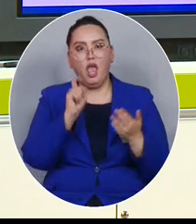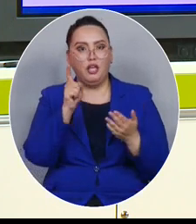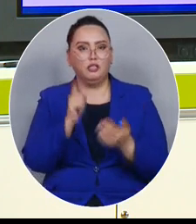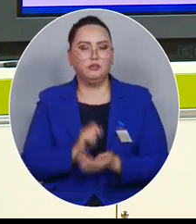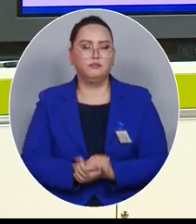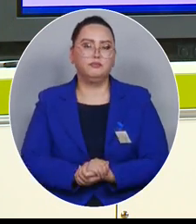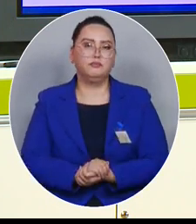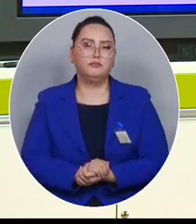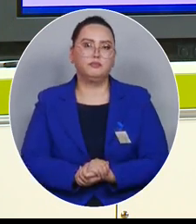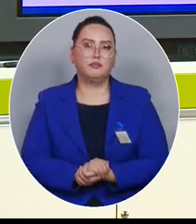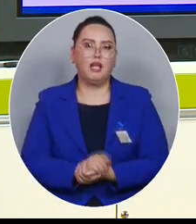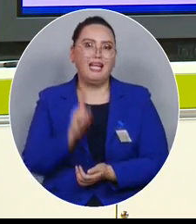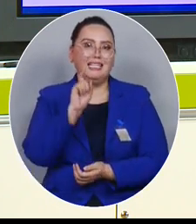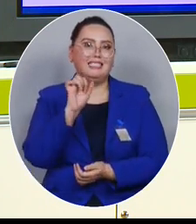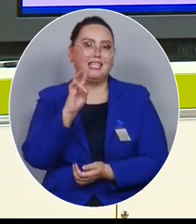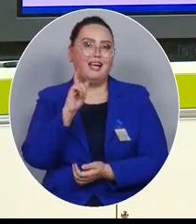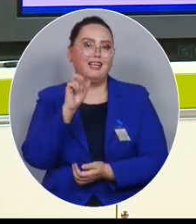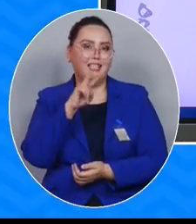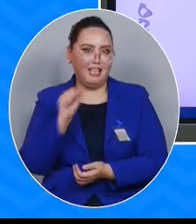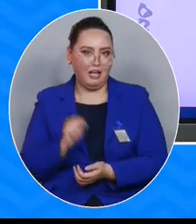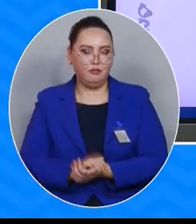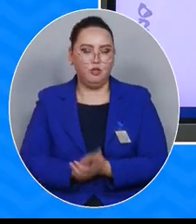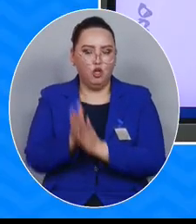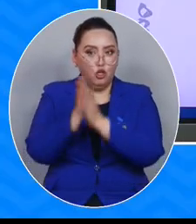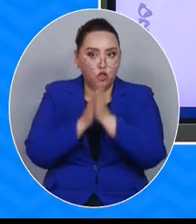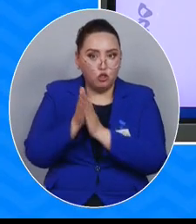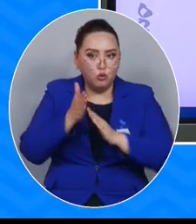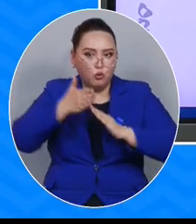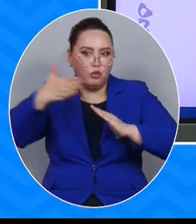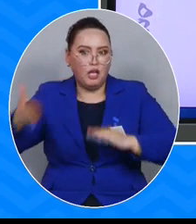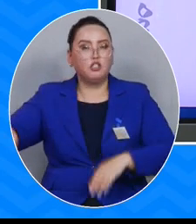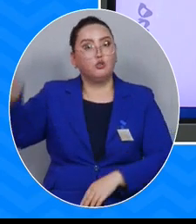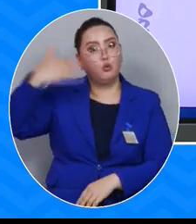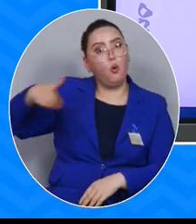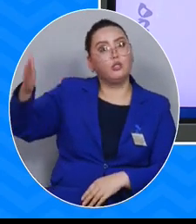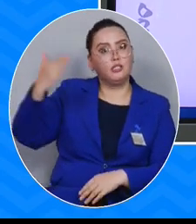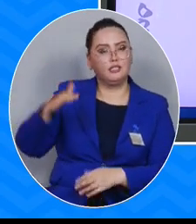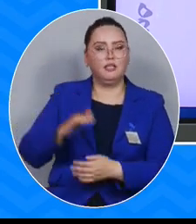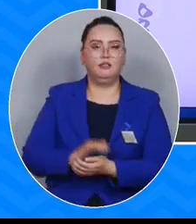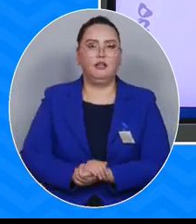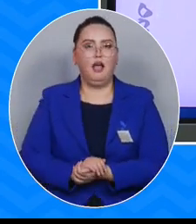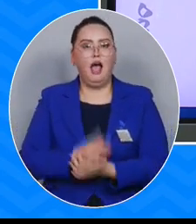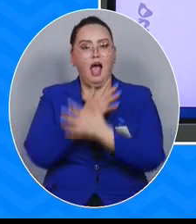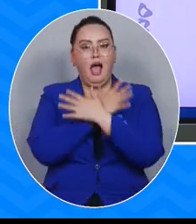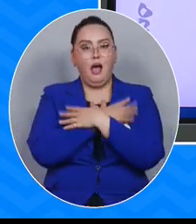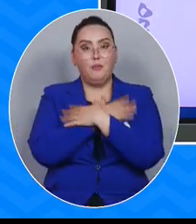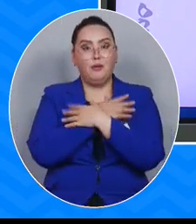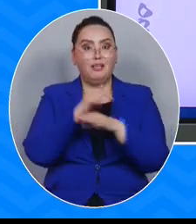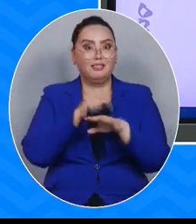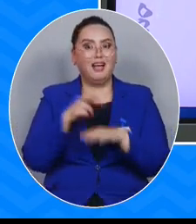Зад хэр жангэлэээ ювээхэр шүүн дундаас хоуэн дудсан. Дагэр орыгэлээл цаа хүхэжэнээ хүмээсээй амарах чагар ягаа дудсан бол.